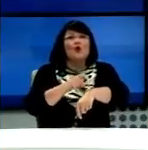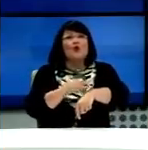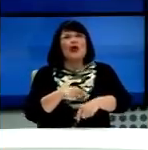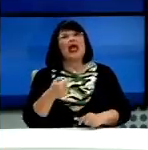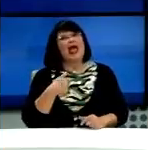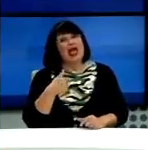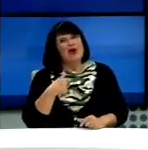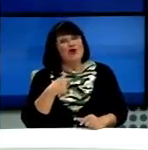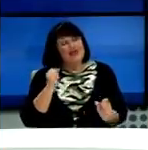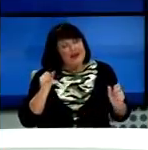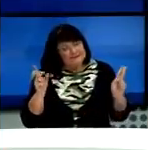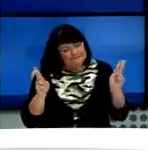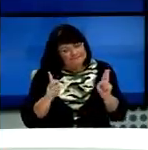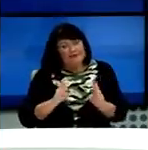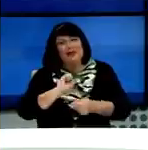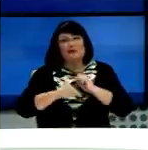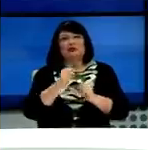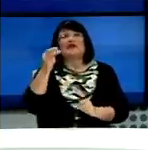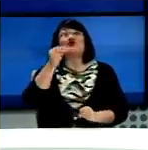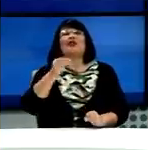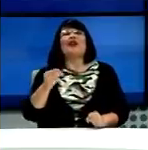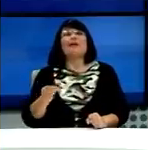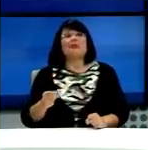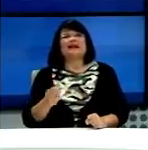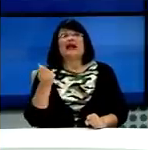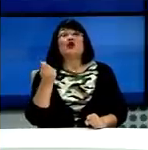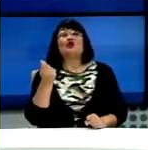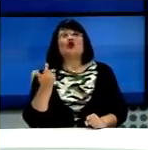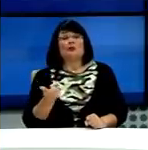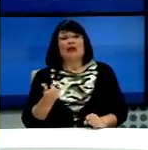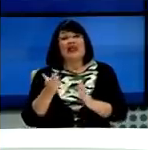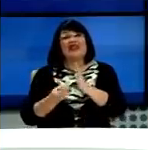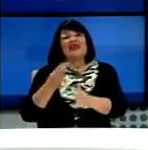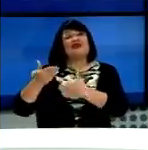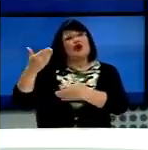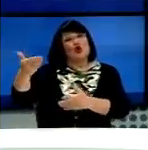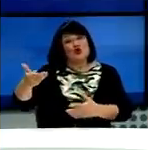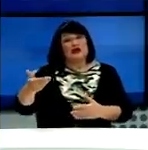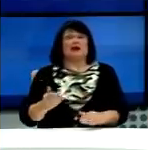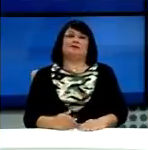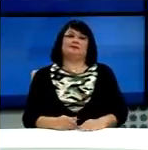Εγώ θα προσπαθήσω να αναφερθώ στα θέματα της οικονομίας, στη δευτερολογία μου μάλλον, για να